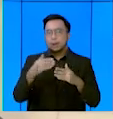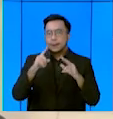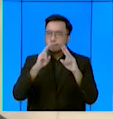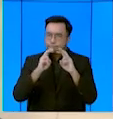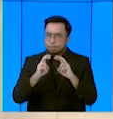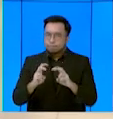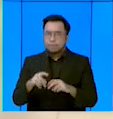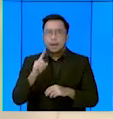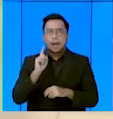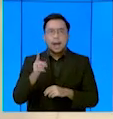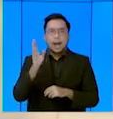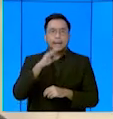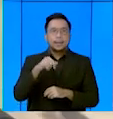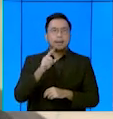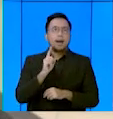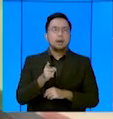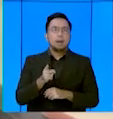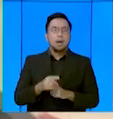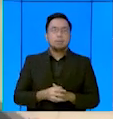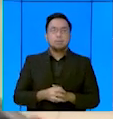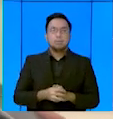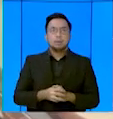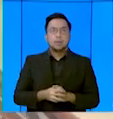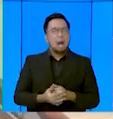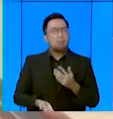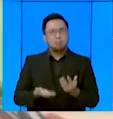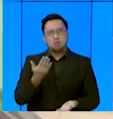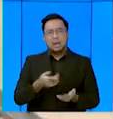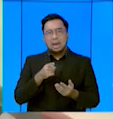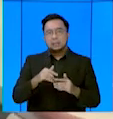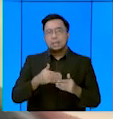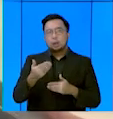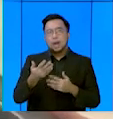ya, karena memang sifatnya pada tadi malam lebih kepada